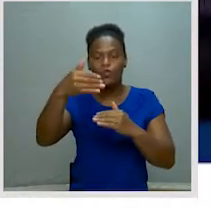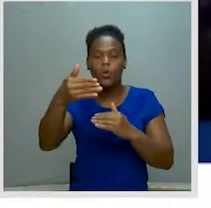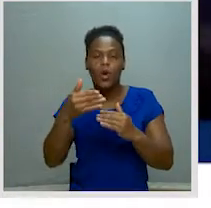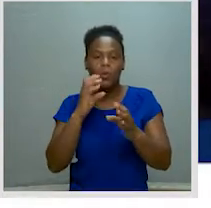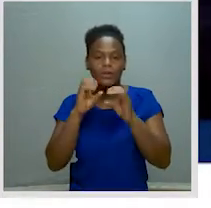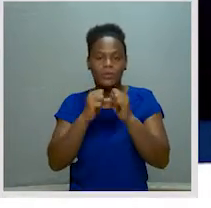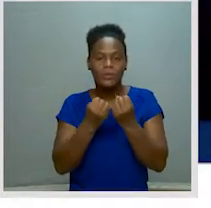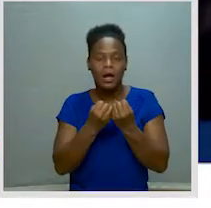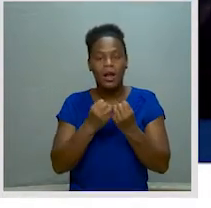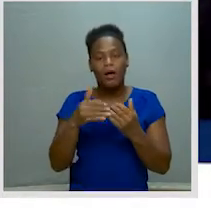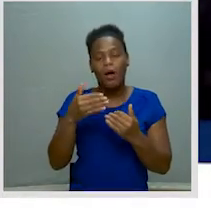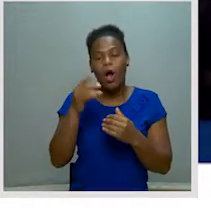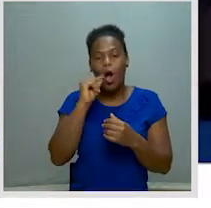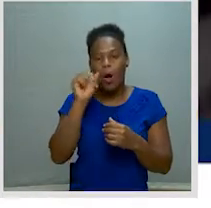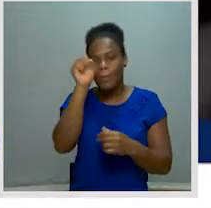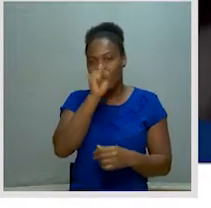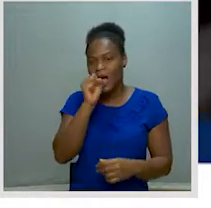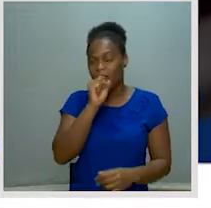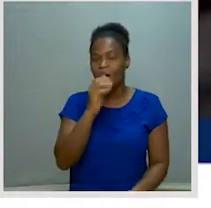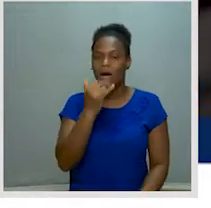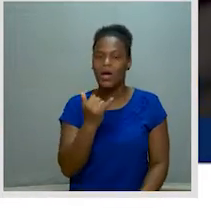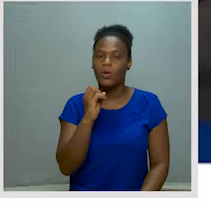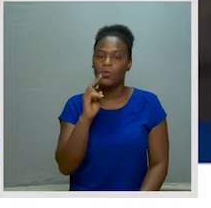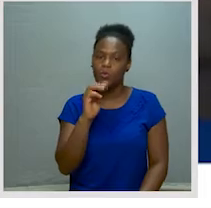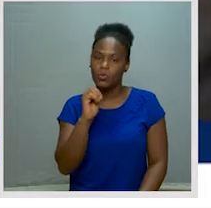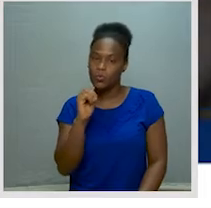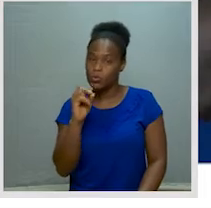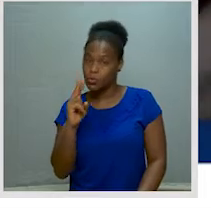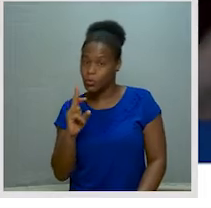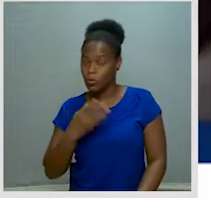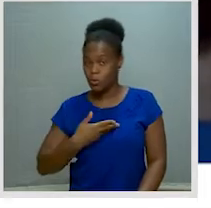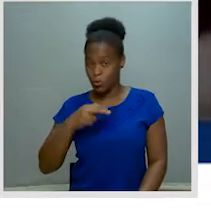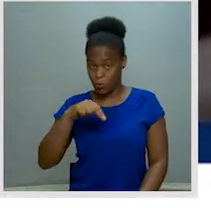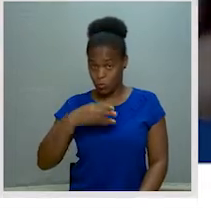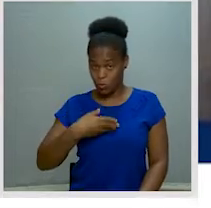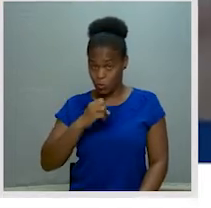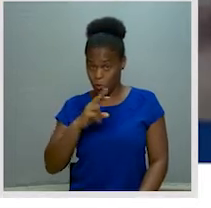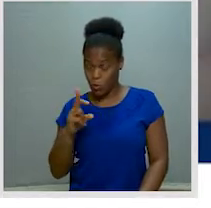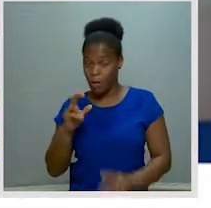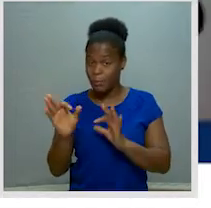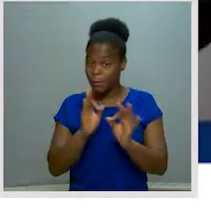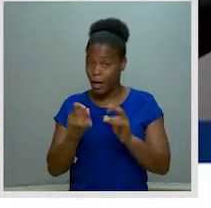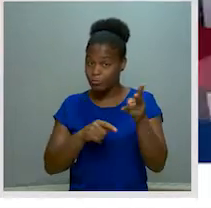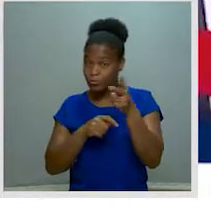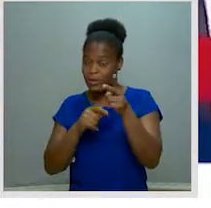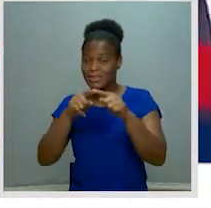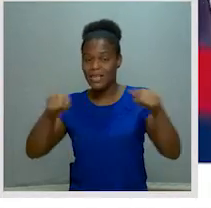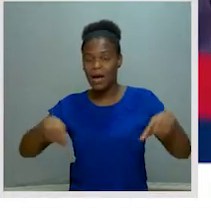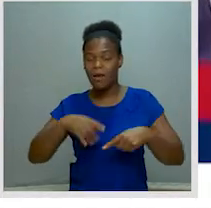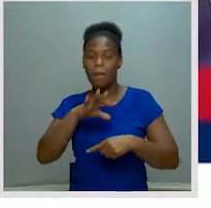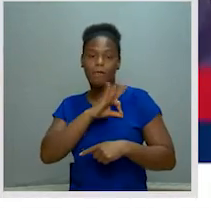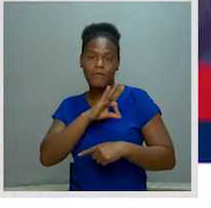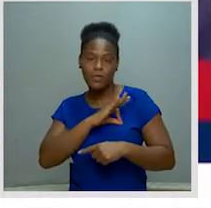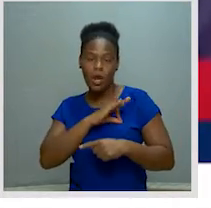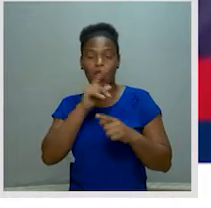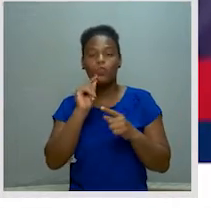une télévision appartenant au chanteur Youssou N'Dour, on s'active pour préparer l'enregistrement de l'émission. Salle des profs, c'est le nom de ce programme